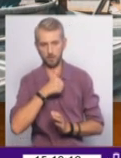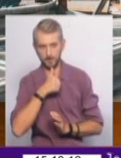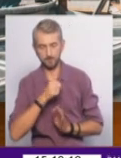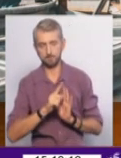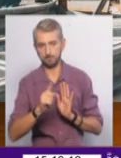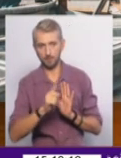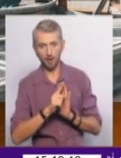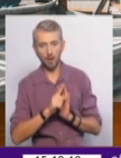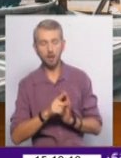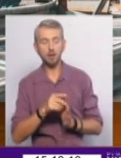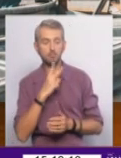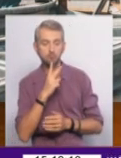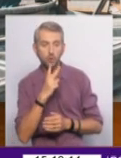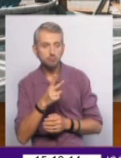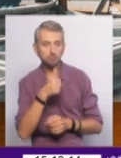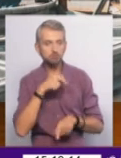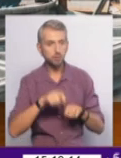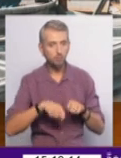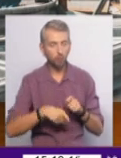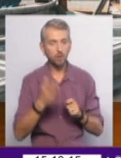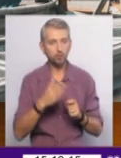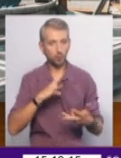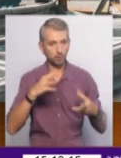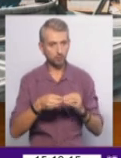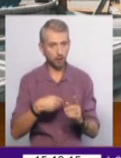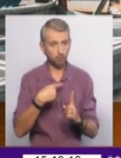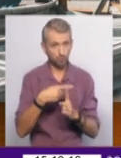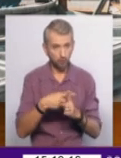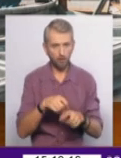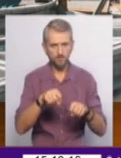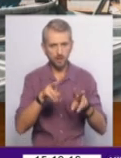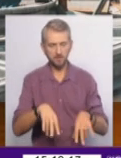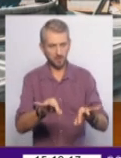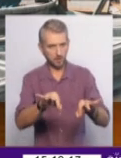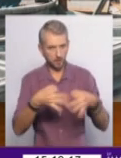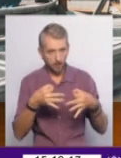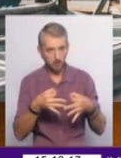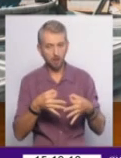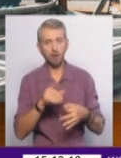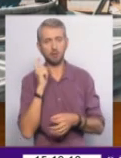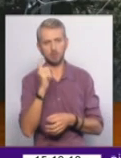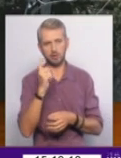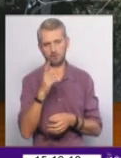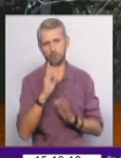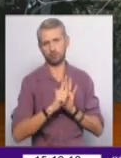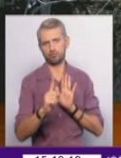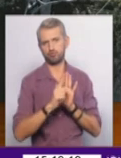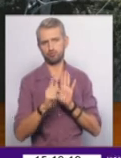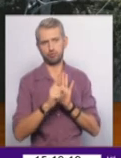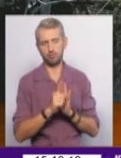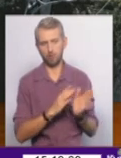покажуть випробування, якщо дадуть нам дозвіл фахівці, запрацює вже трамвай. Якщо ми